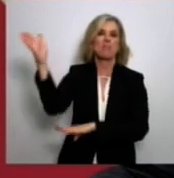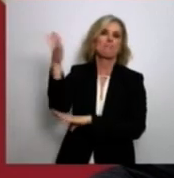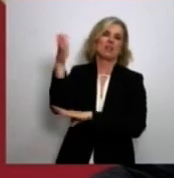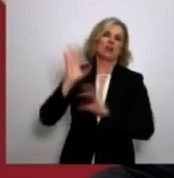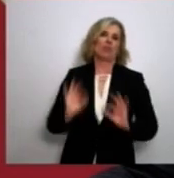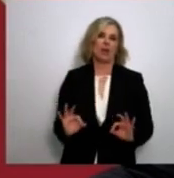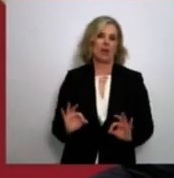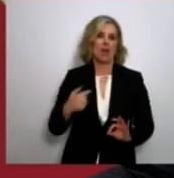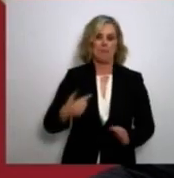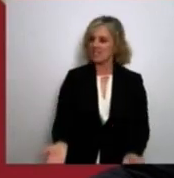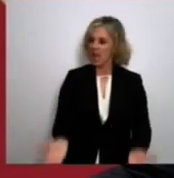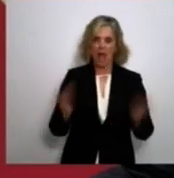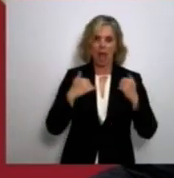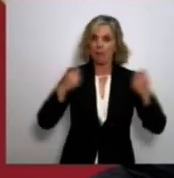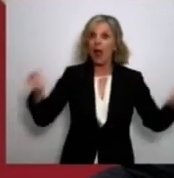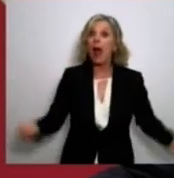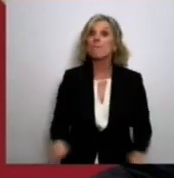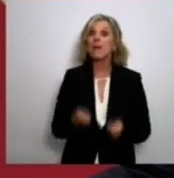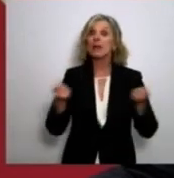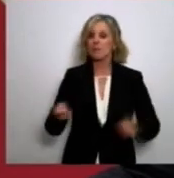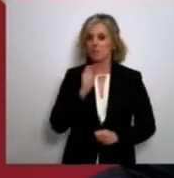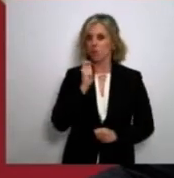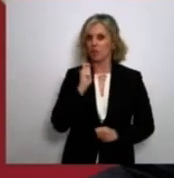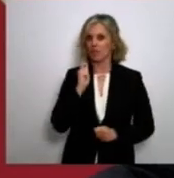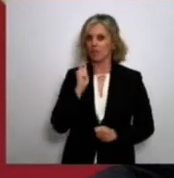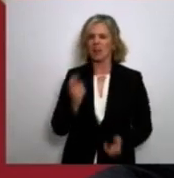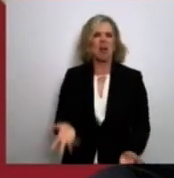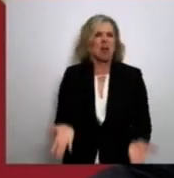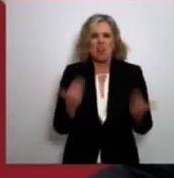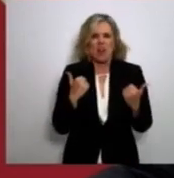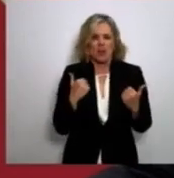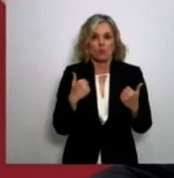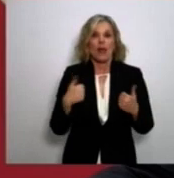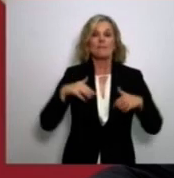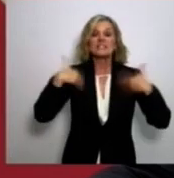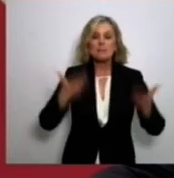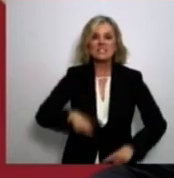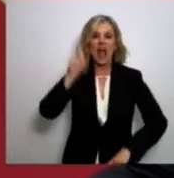Δεν είμαστε επαγγελματίες πολιτικοί. Δεν είμαστε καν πολιτικοί. Είμαστε Έλληνες.